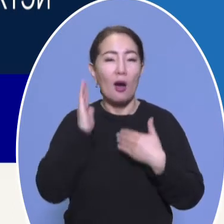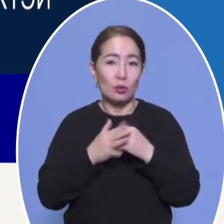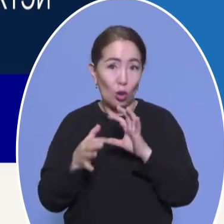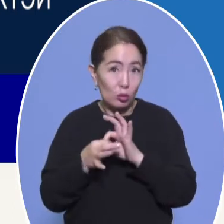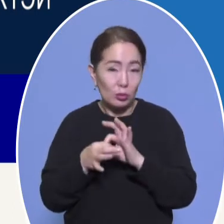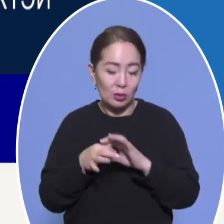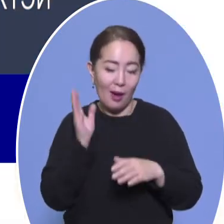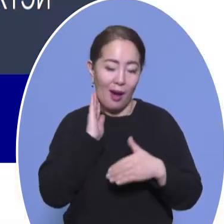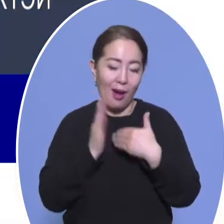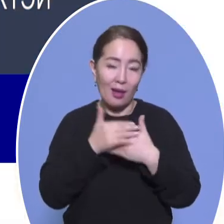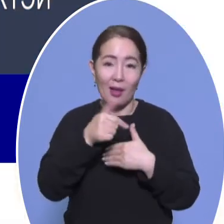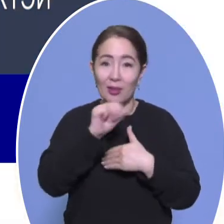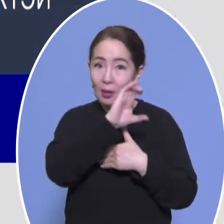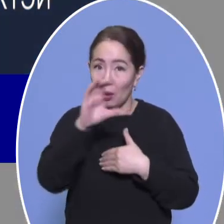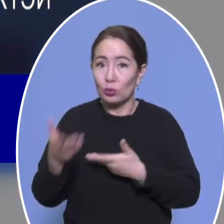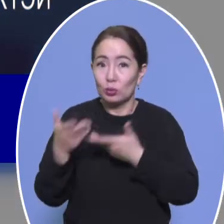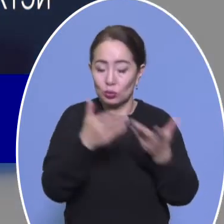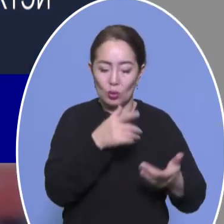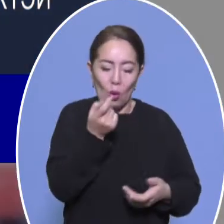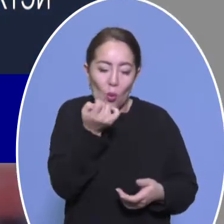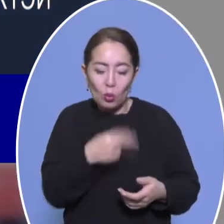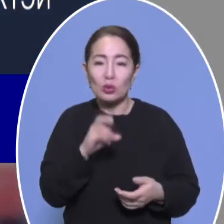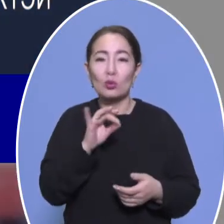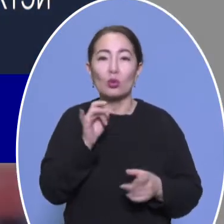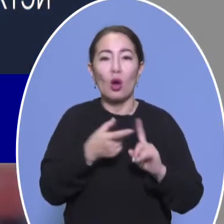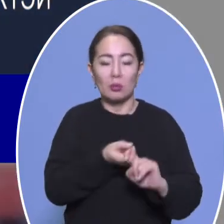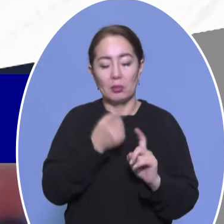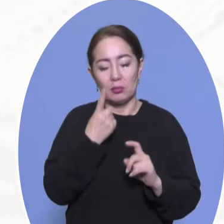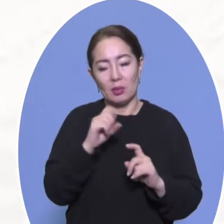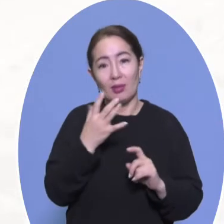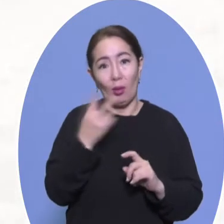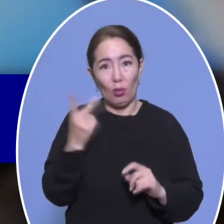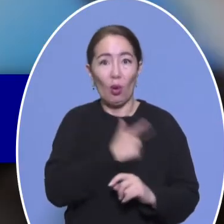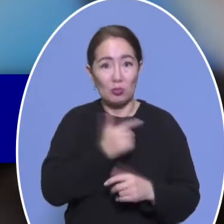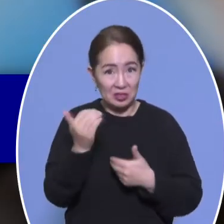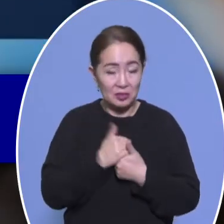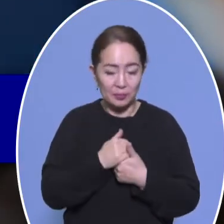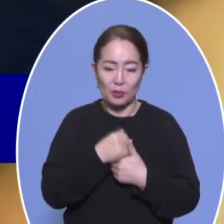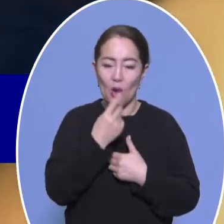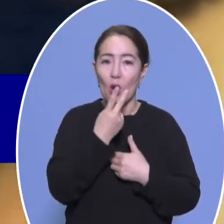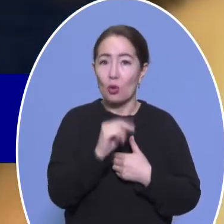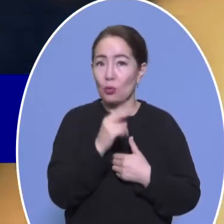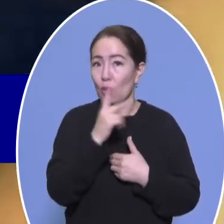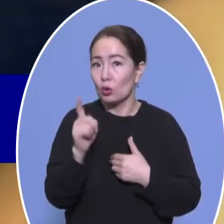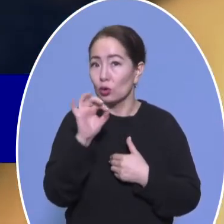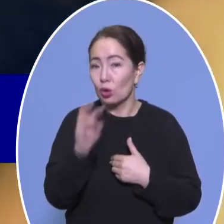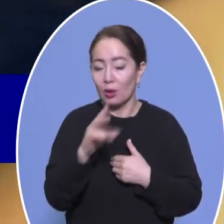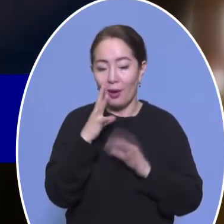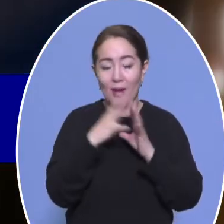газар шилжүүлжээ. За мөн хүн сурталтай холбоотой 1052 гомд мэдээлэл ирсэн байна. За авилгатай тэмцэх газарт 2021 оны